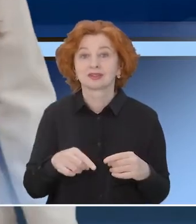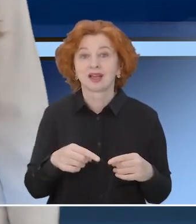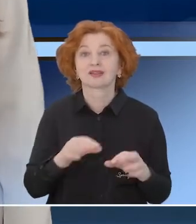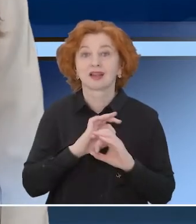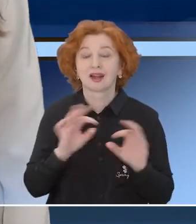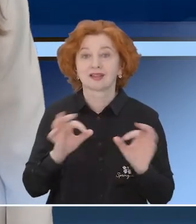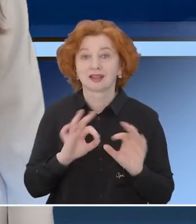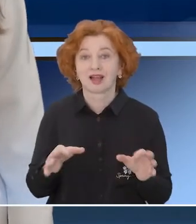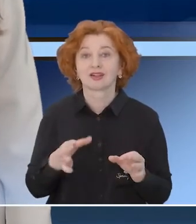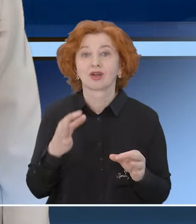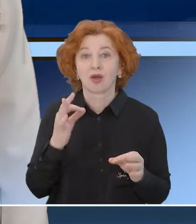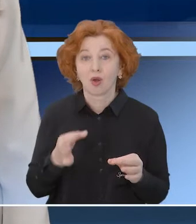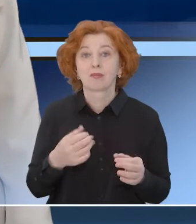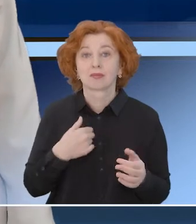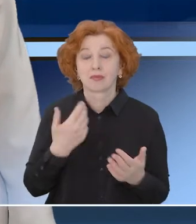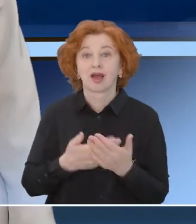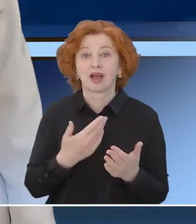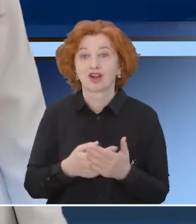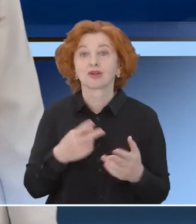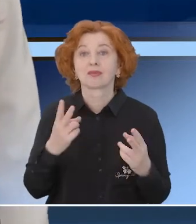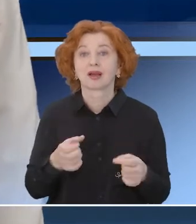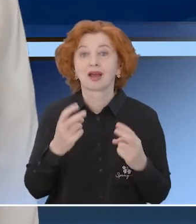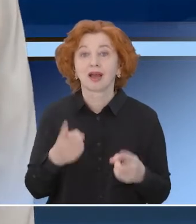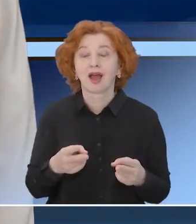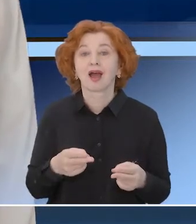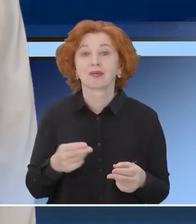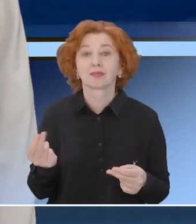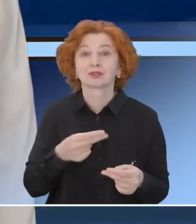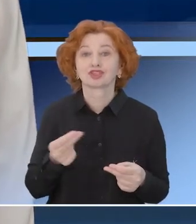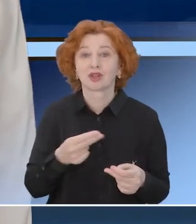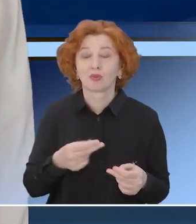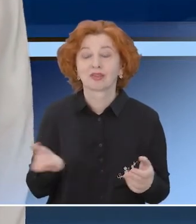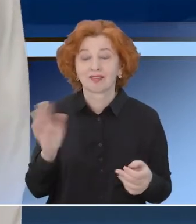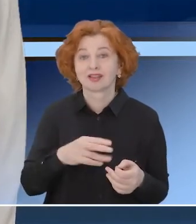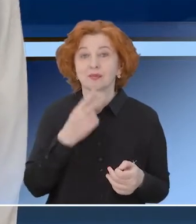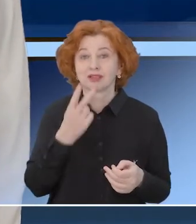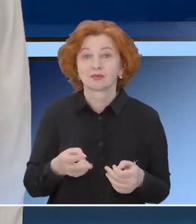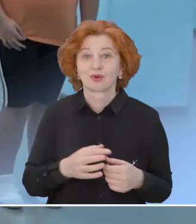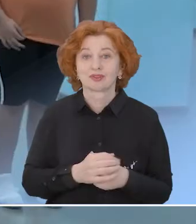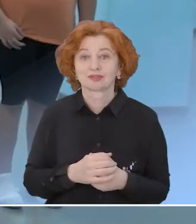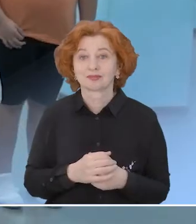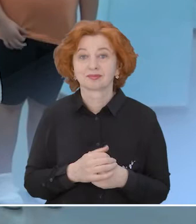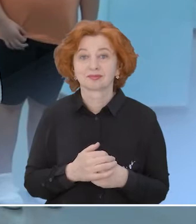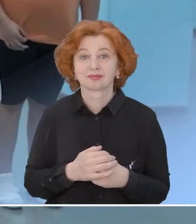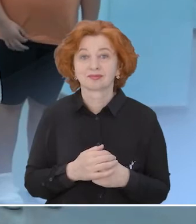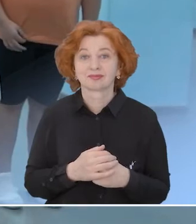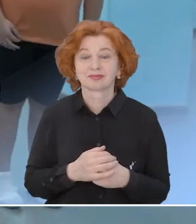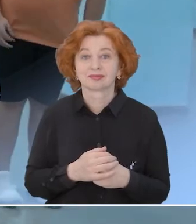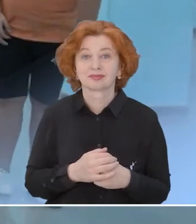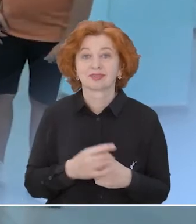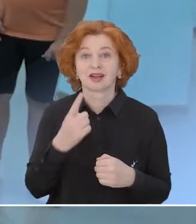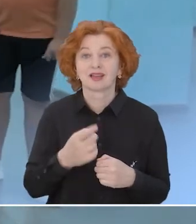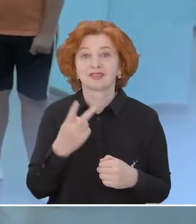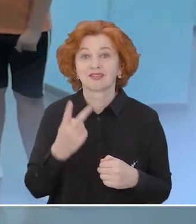Евгений Трачук расскажет, а может и покажет, как танцуют в селе Песчанокопском. Давайте посмотрим. Раз,